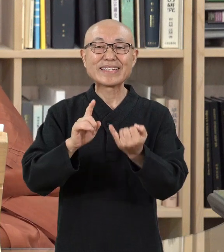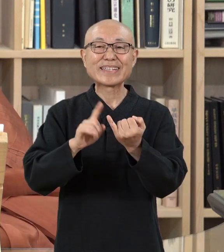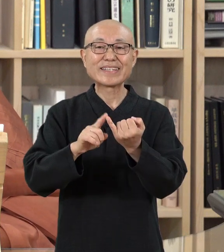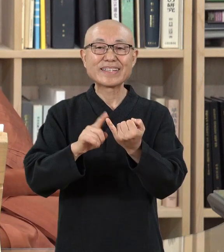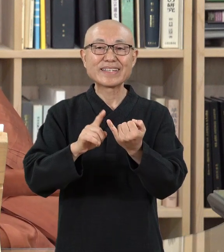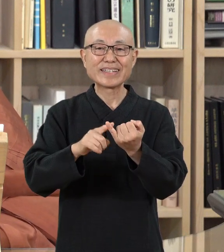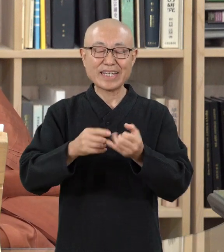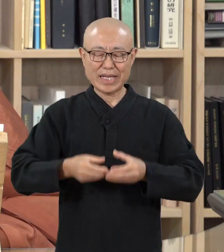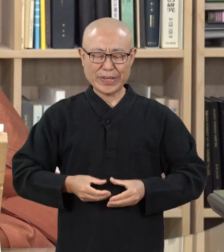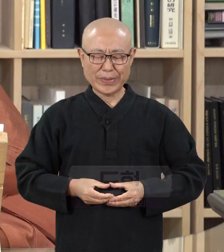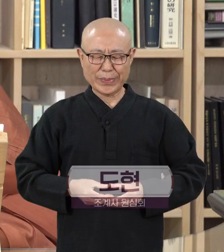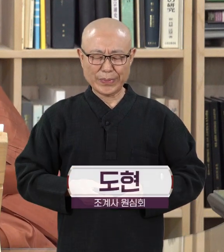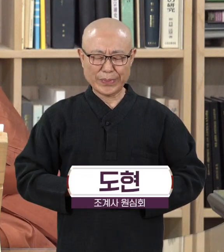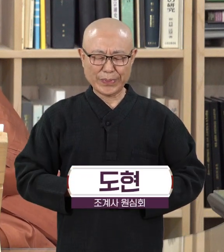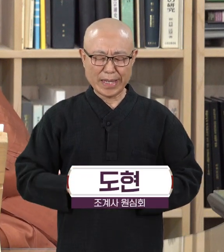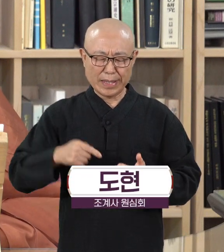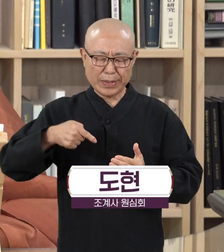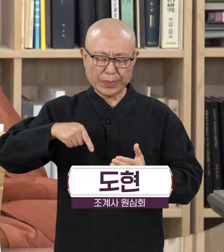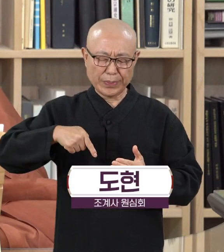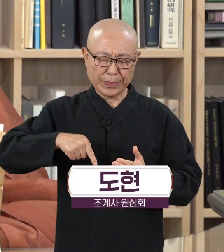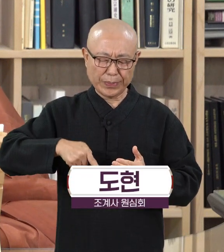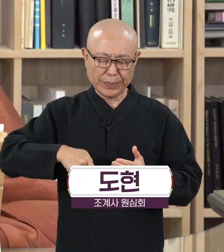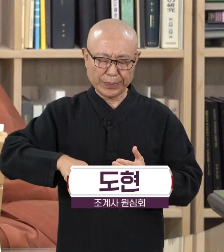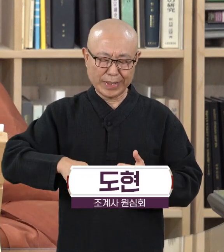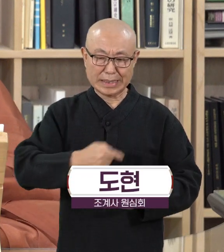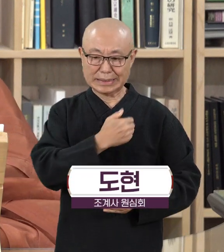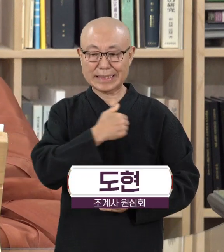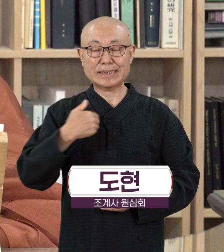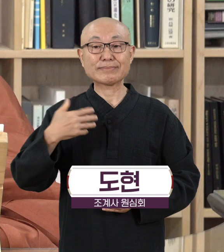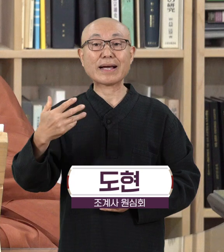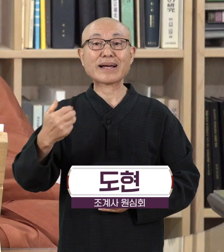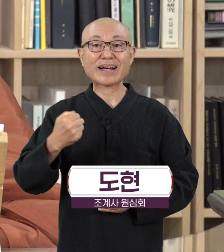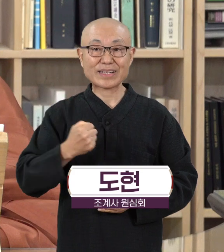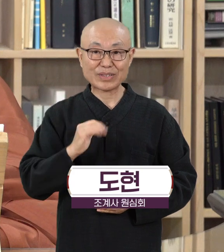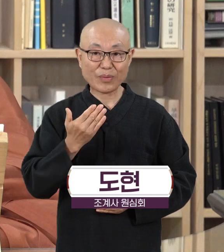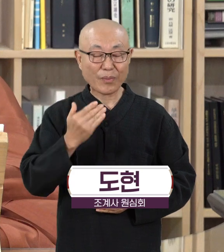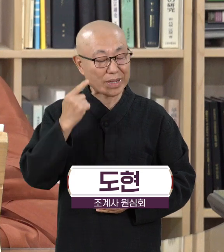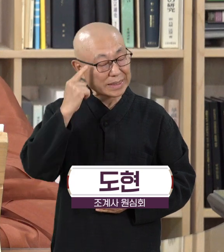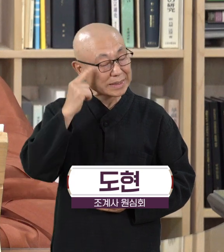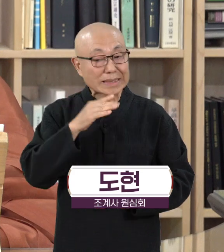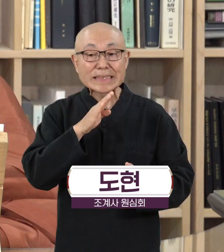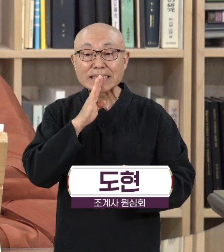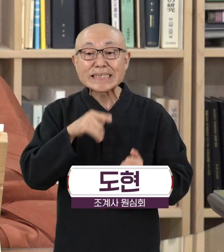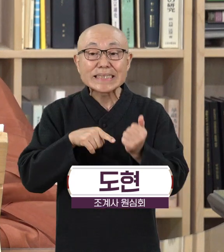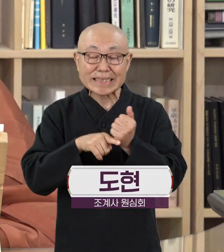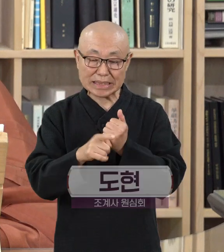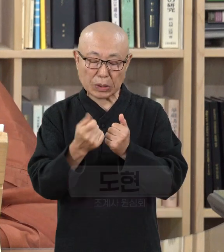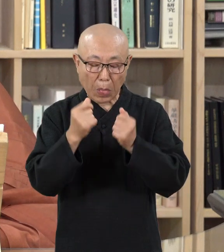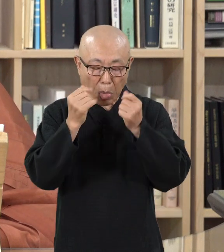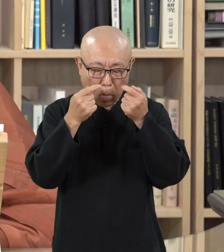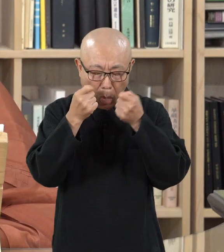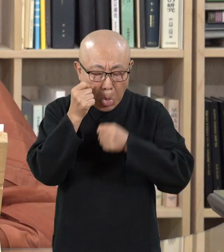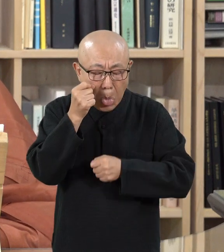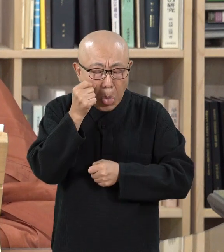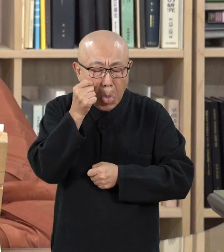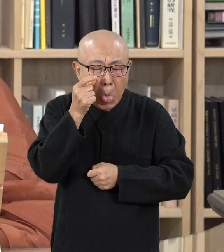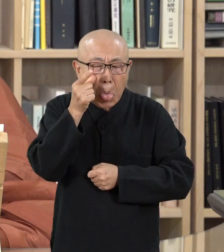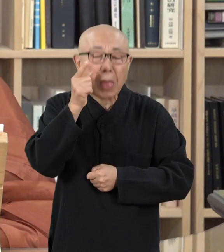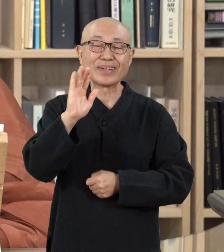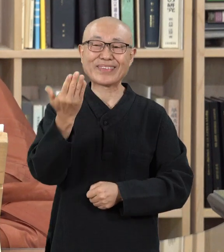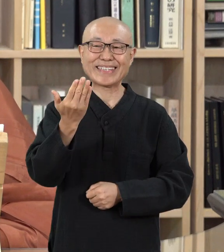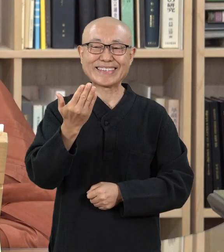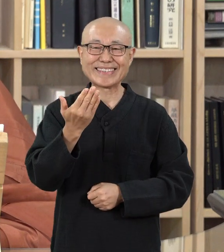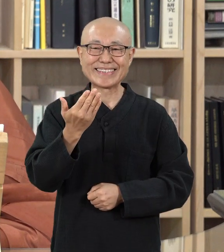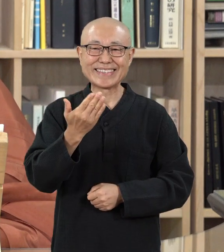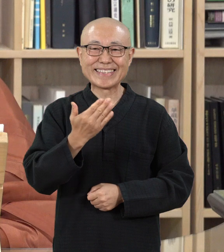굉장히 자신의 그 자신감이 생겼고 또 진리를 알아가는 데 대해서 어떤 자만심 같은 것도